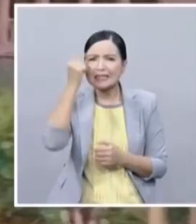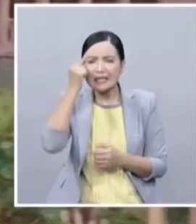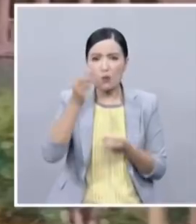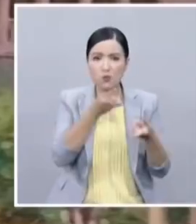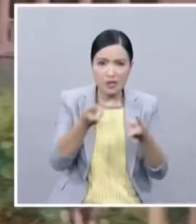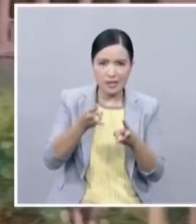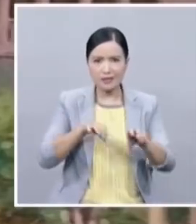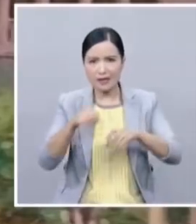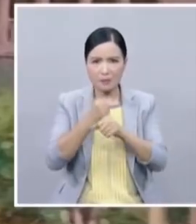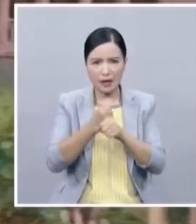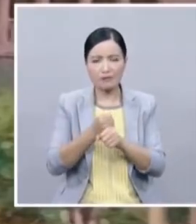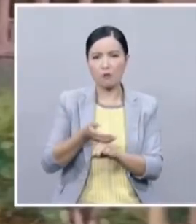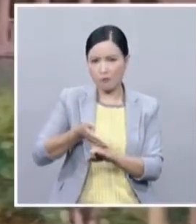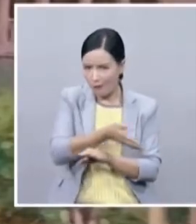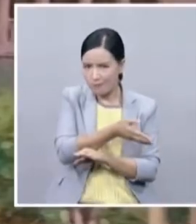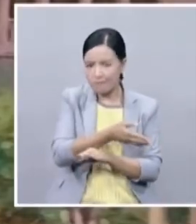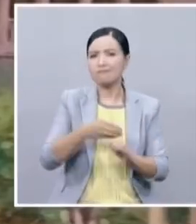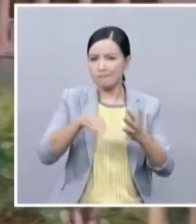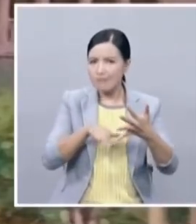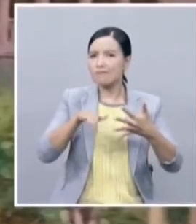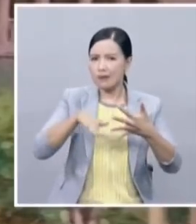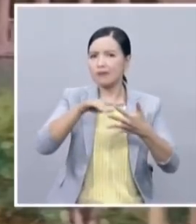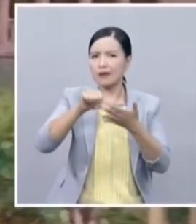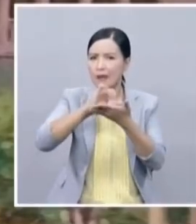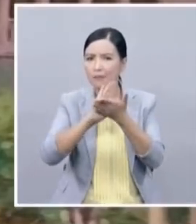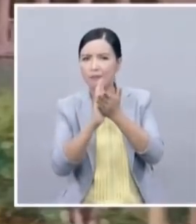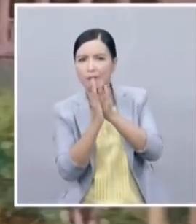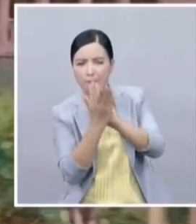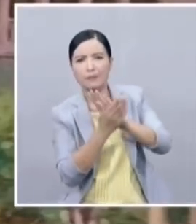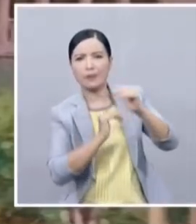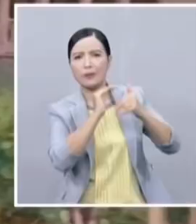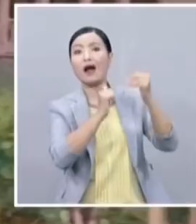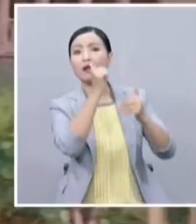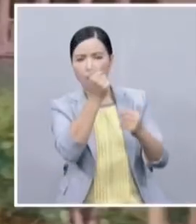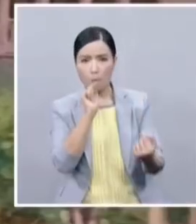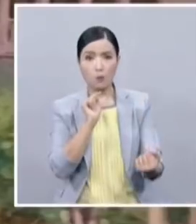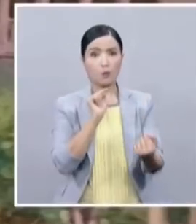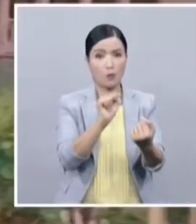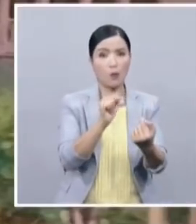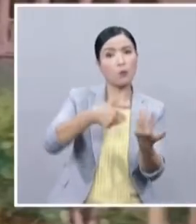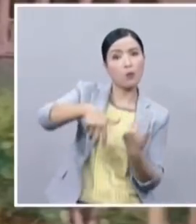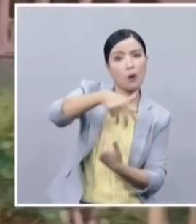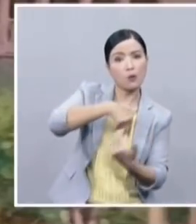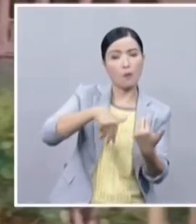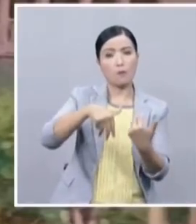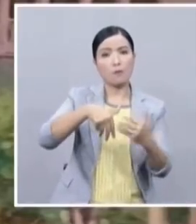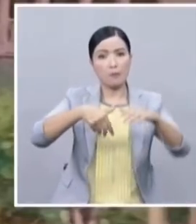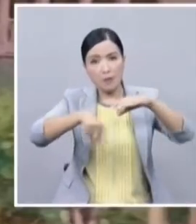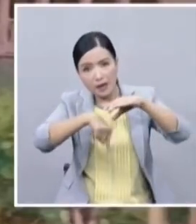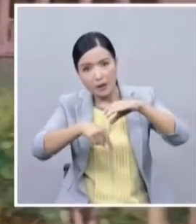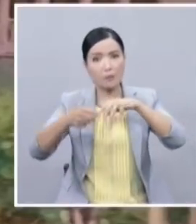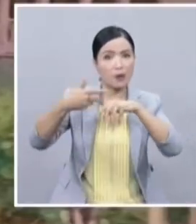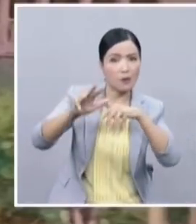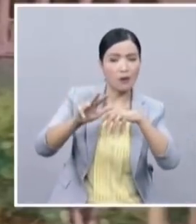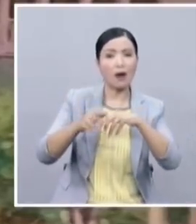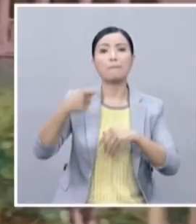านล่วงหน้าอย่างเป็นขั้นเป็นตอนสามารถปรับเปลี่ยนได้นะครับให้เหมาะสมกับสภาพแวดล้อมภายในภายนอกปัจจัย